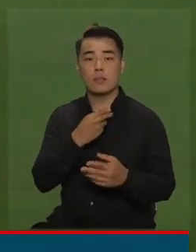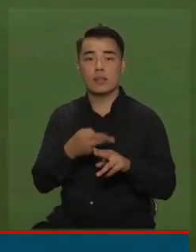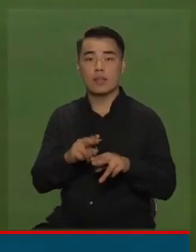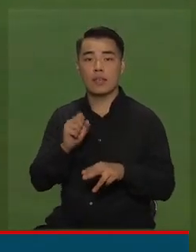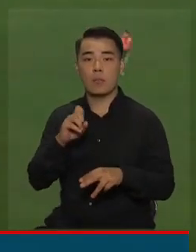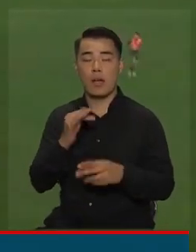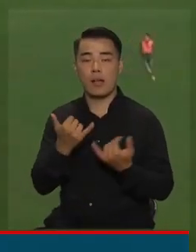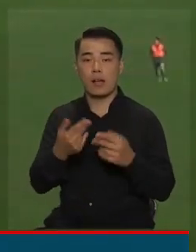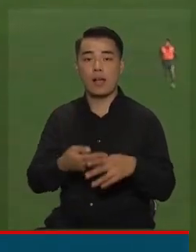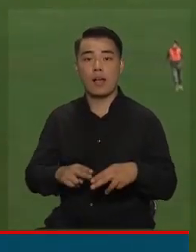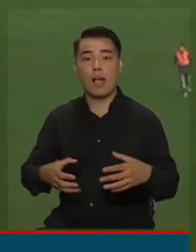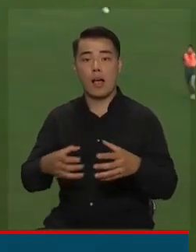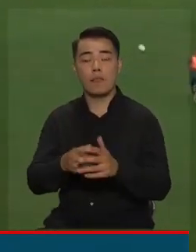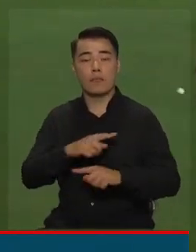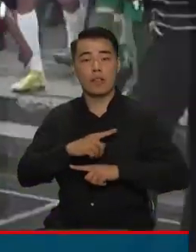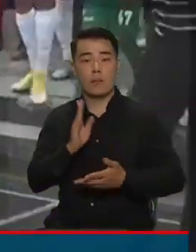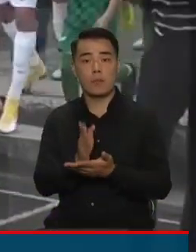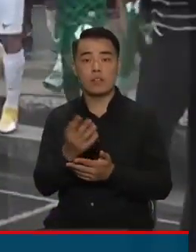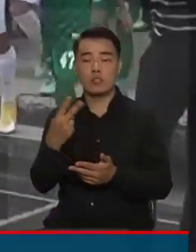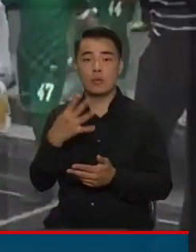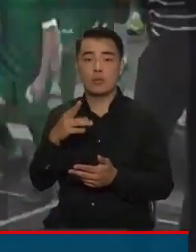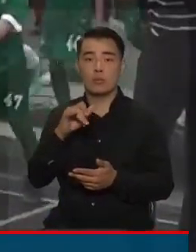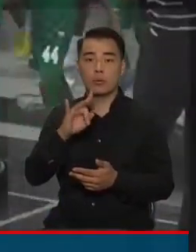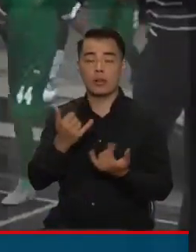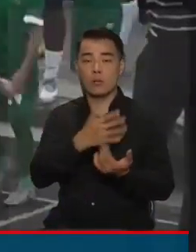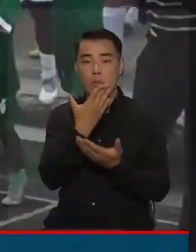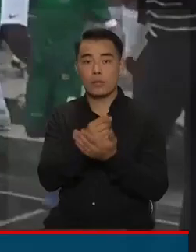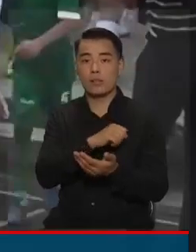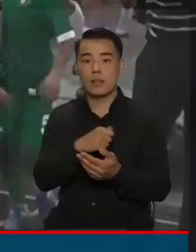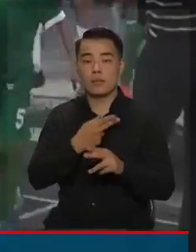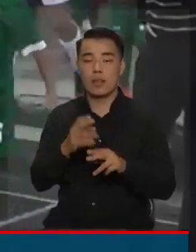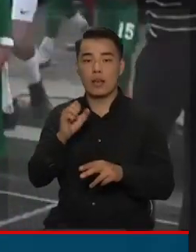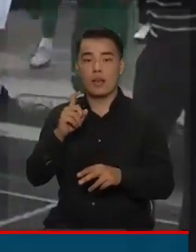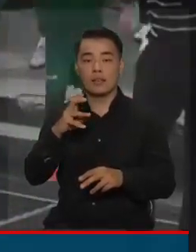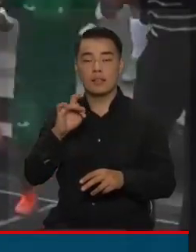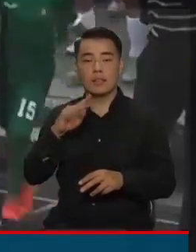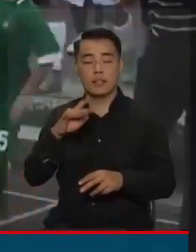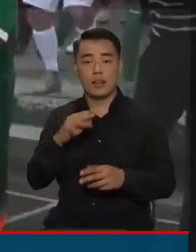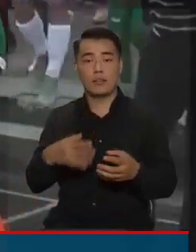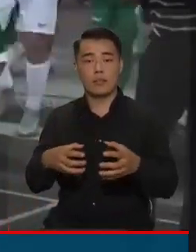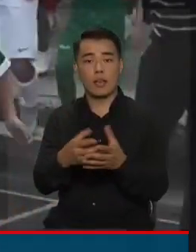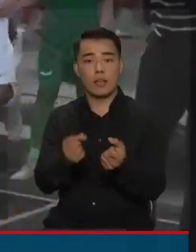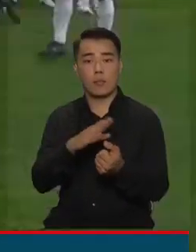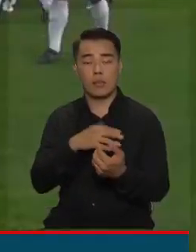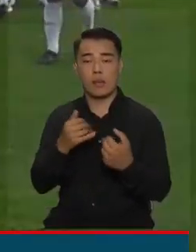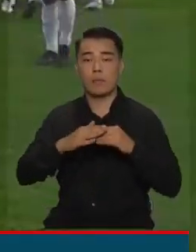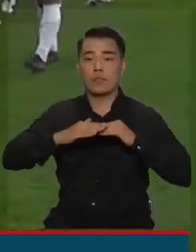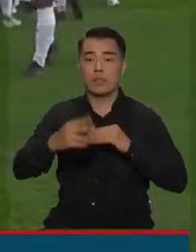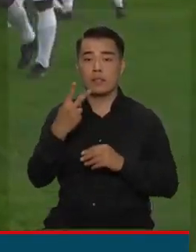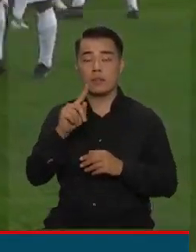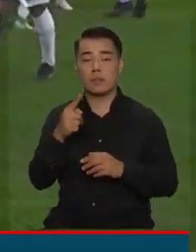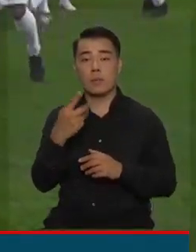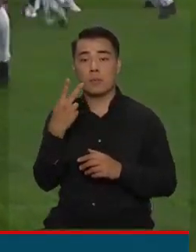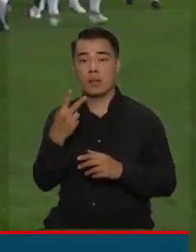командасы бірінші лиганың көшін бастап тұр. 24-ші тур аясында өз алаңында Хан Тенгриді қабылдады. Тартыс өткен ойында алаң қожайындары 2-1